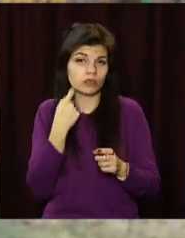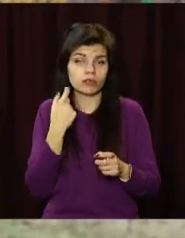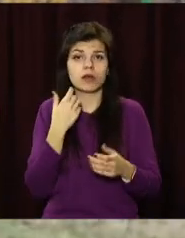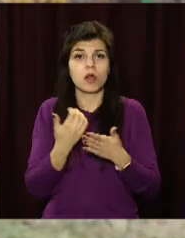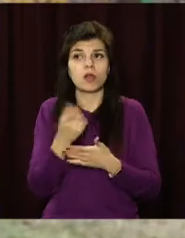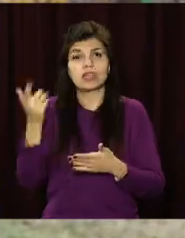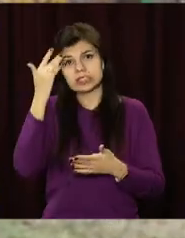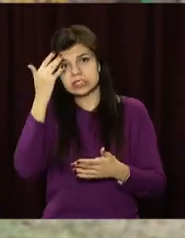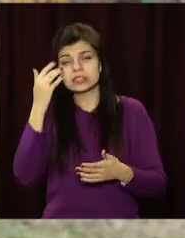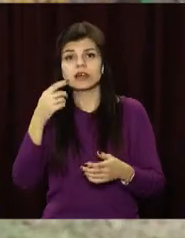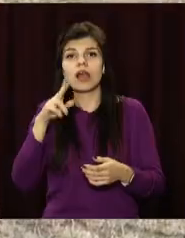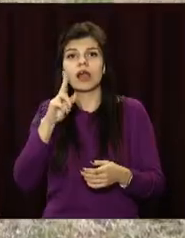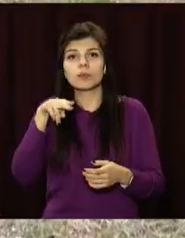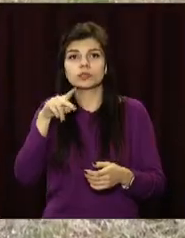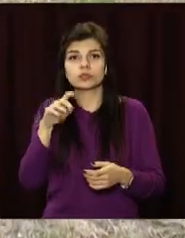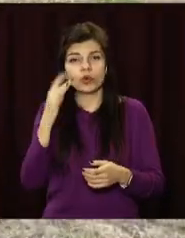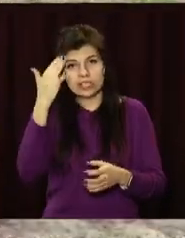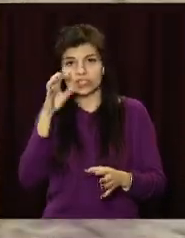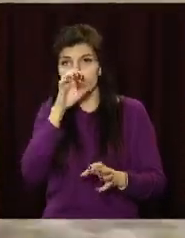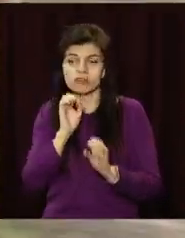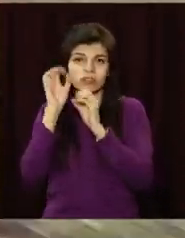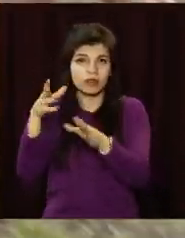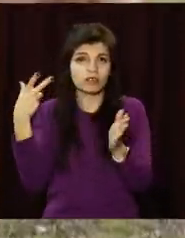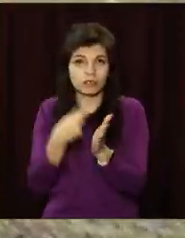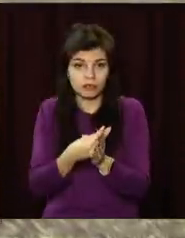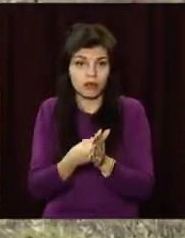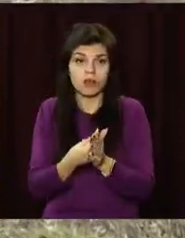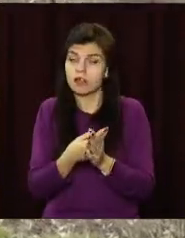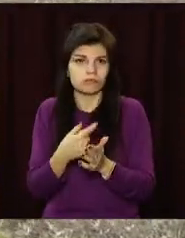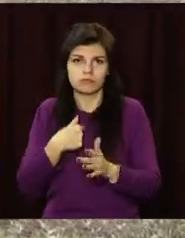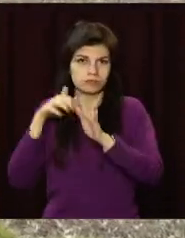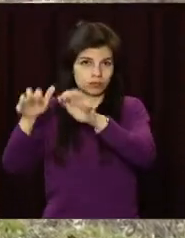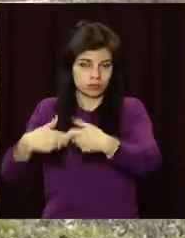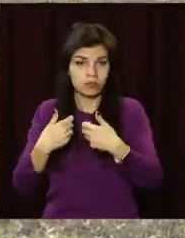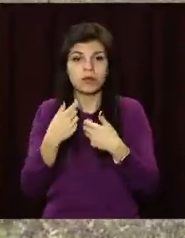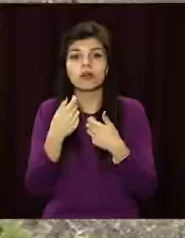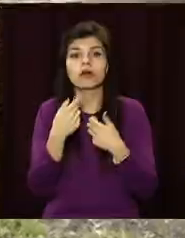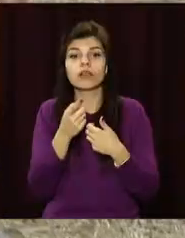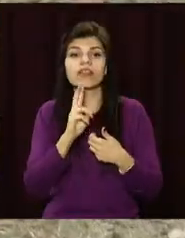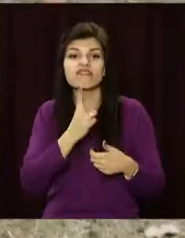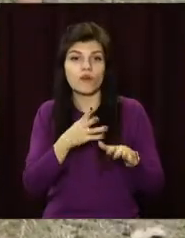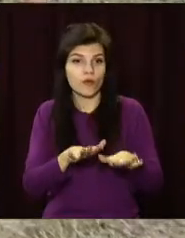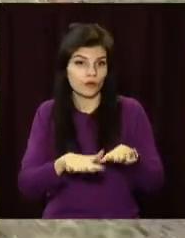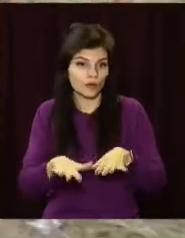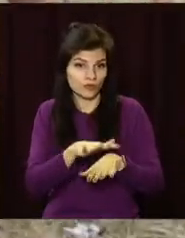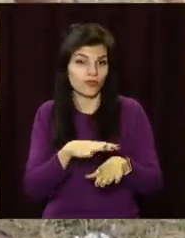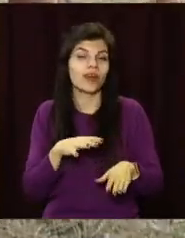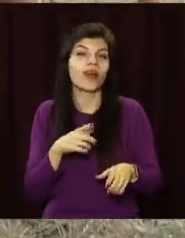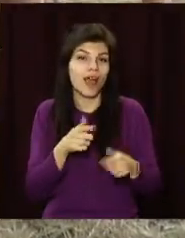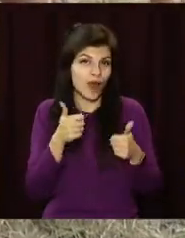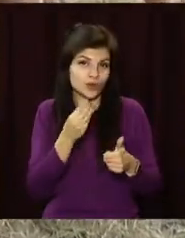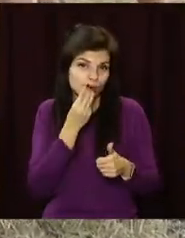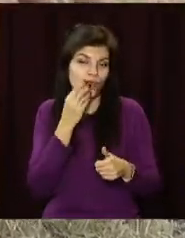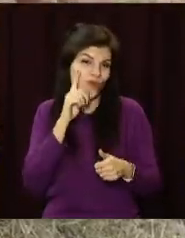щоб усипити в КП зооконтроль. От ці собаки вже 2 роки знаходяться на платній передержці. Ну, їм тут комфортно, вони добре